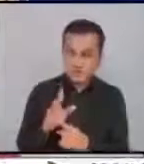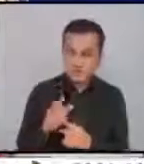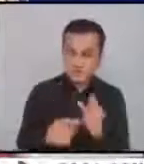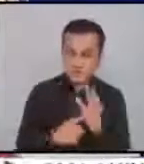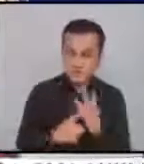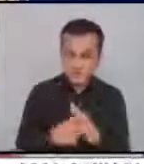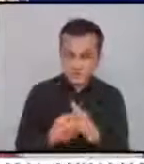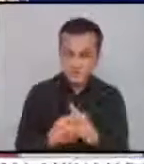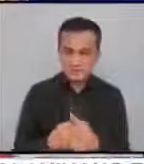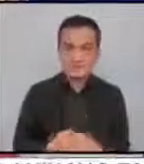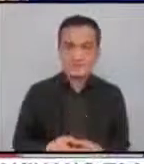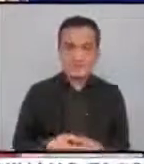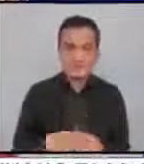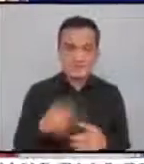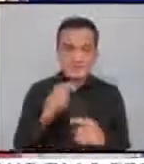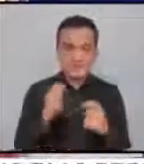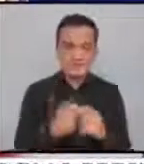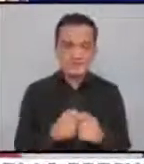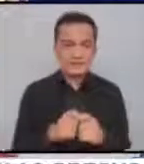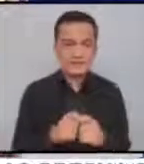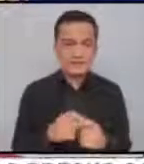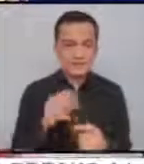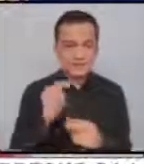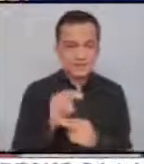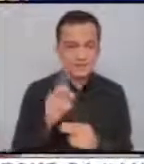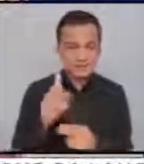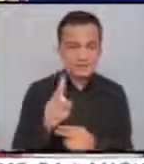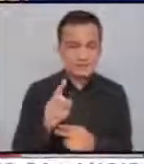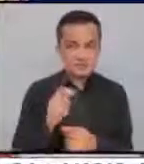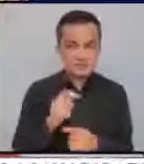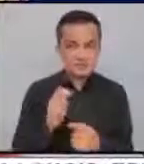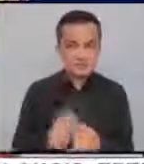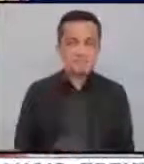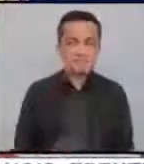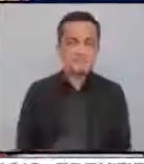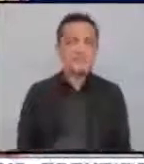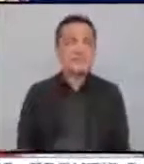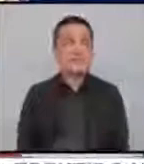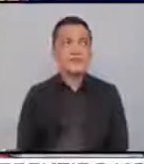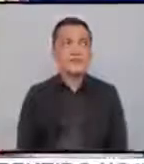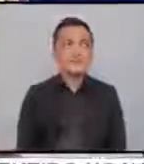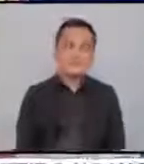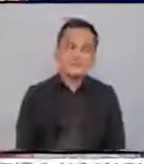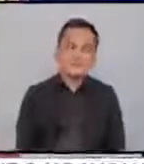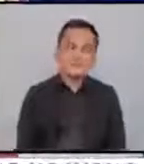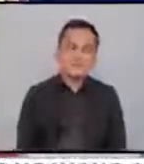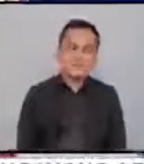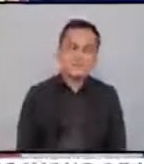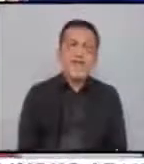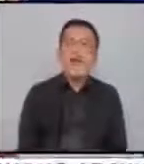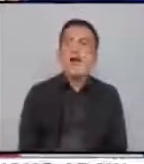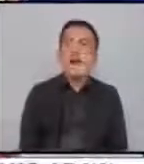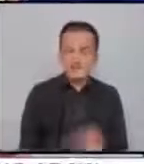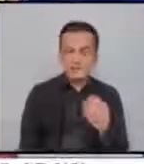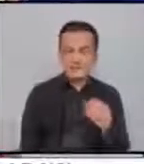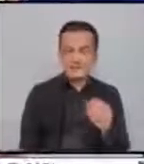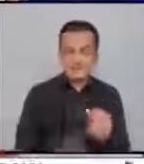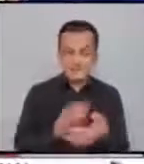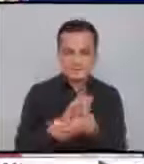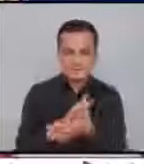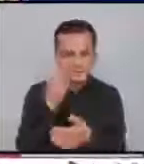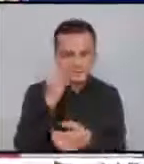siguro All Saints Day noong November la, noong 2020. Hindi naman po. Akala ko sinakto mo. Yung pandemic. Umuwi kami ng sister ko, we